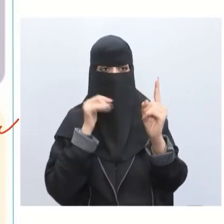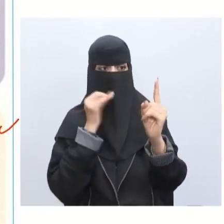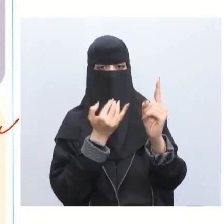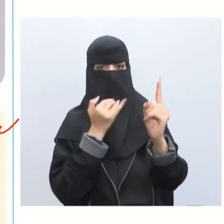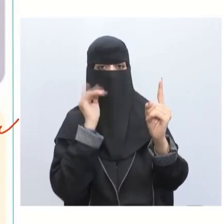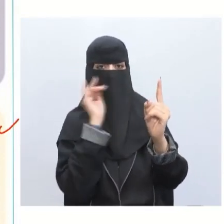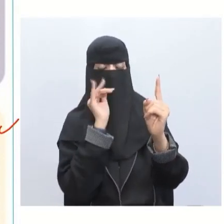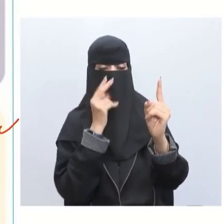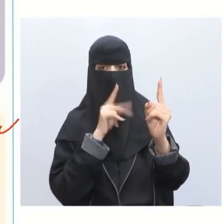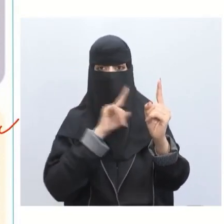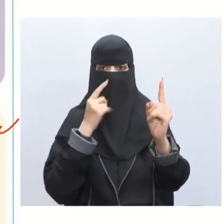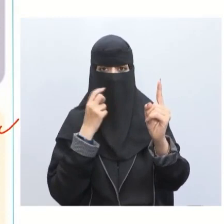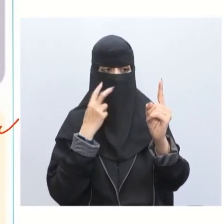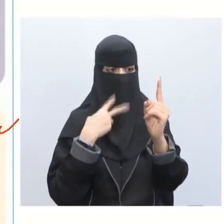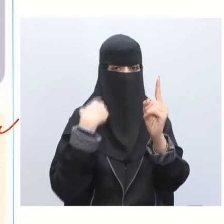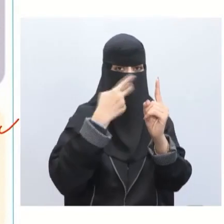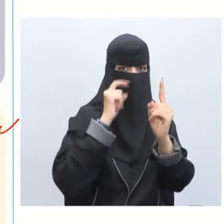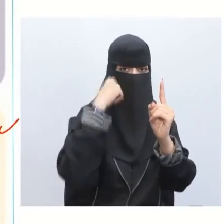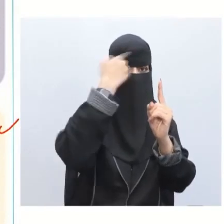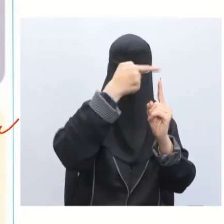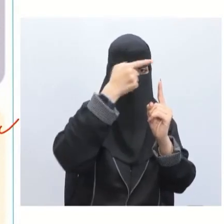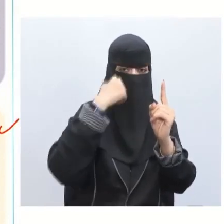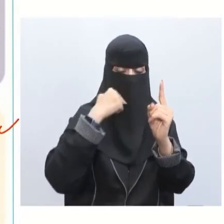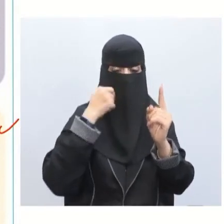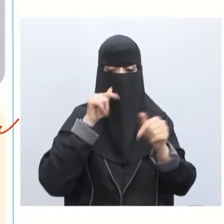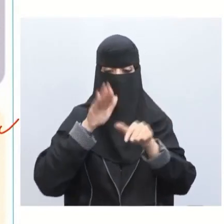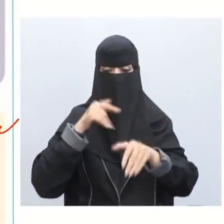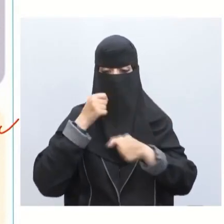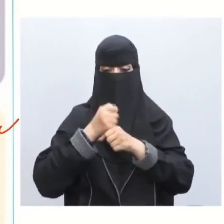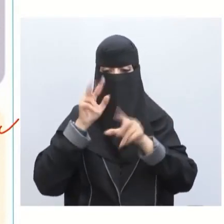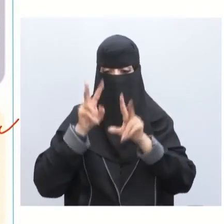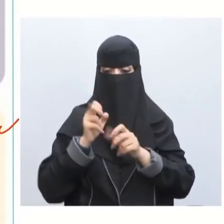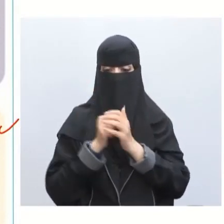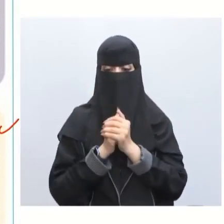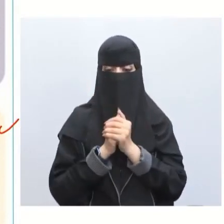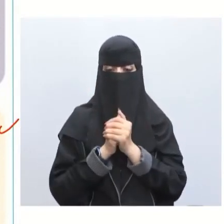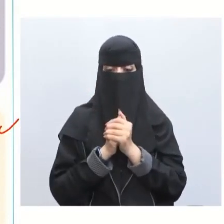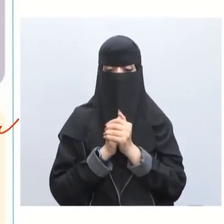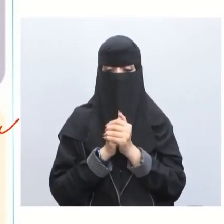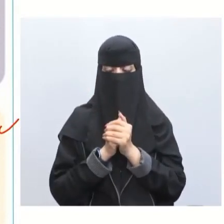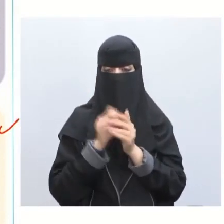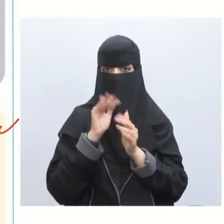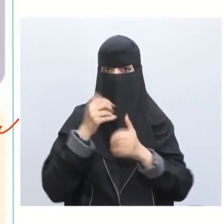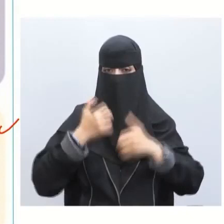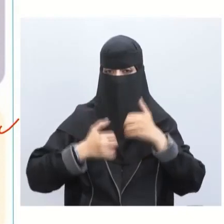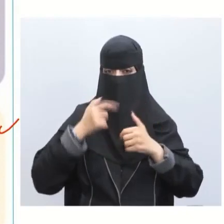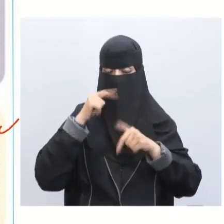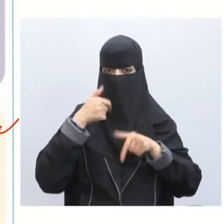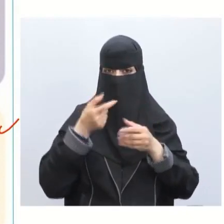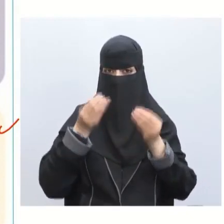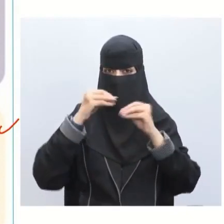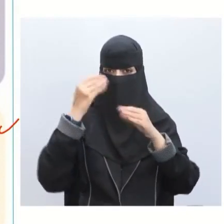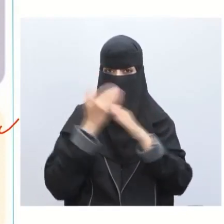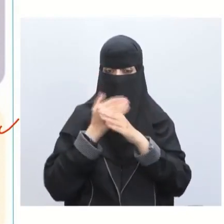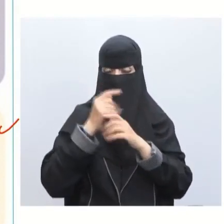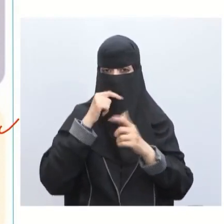رؤيه رد فعل الشخص قد تكون سببا لوقف التنمر حيث يشعر المتنمر انه سبب